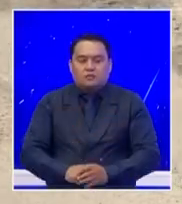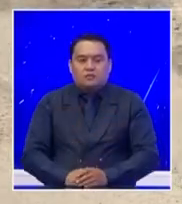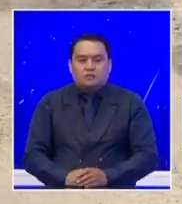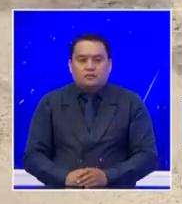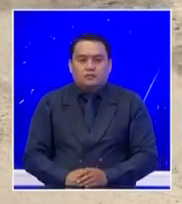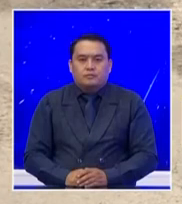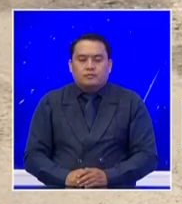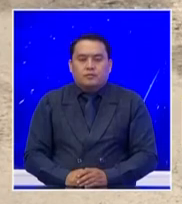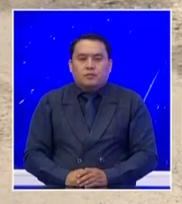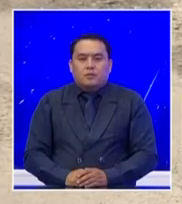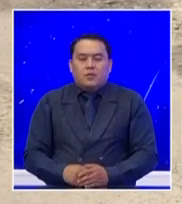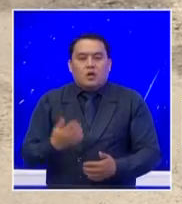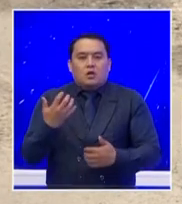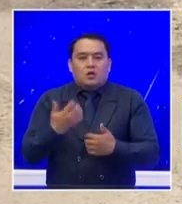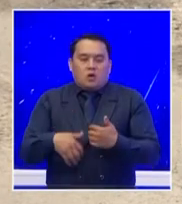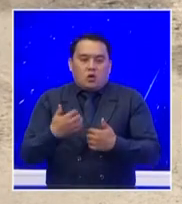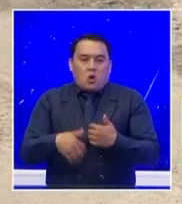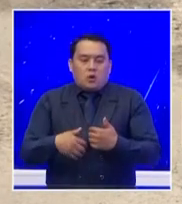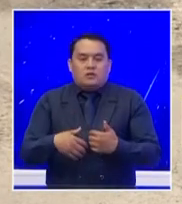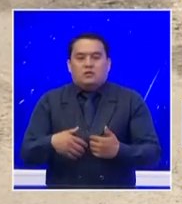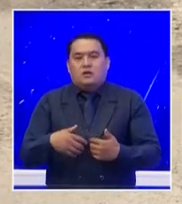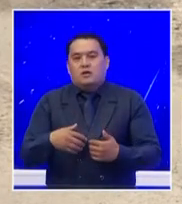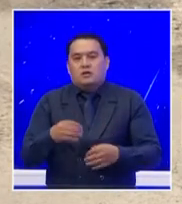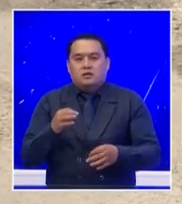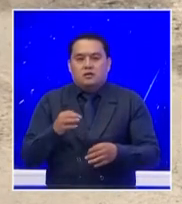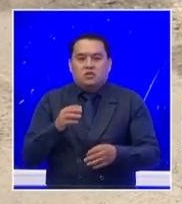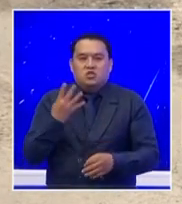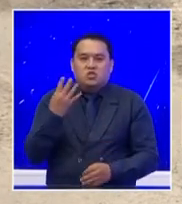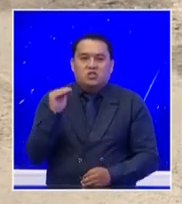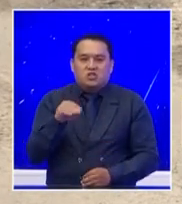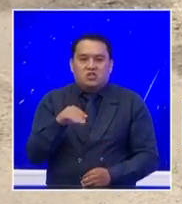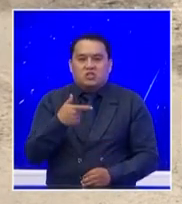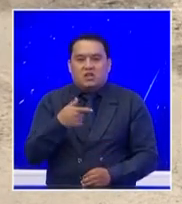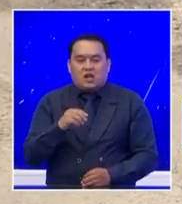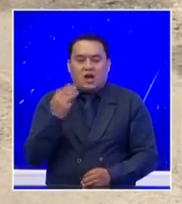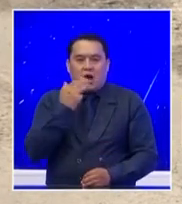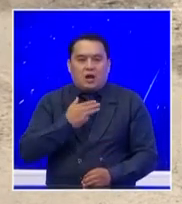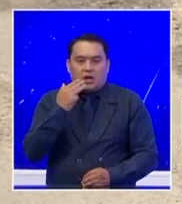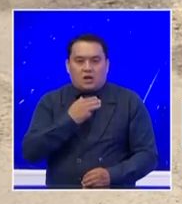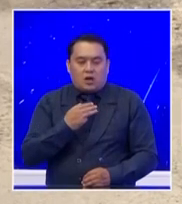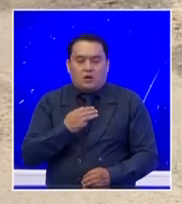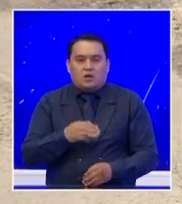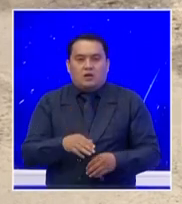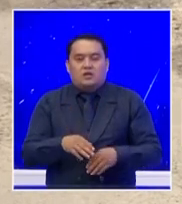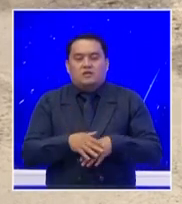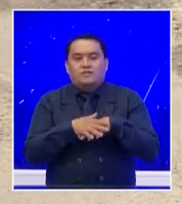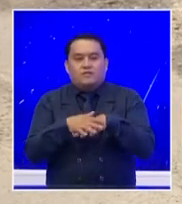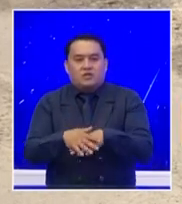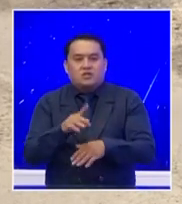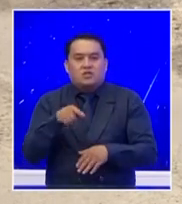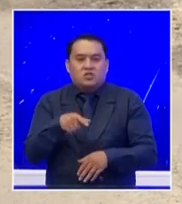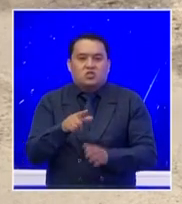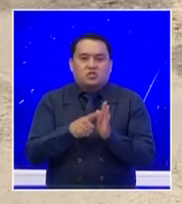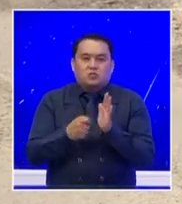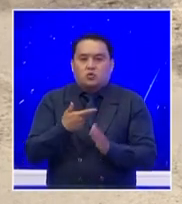В этом году норма бюджетных субсидий на одну тонну риса составила 4000 тенге. В Картальском районе под рис отведено более 1700